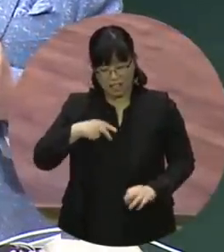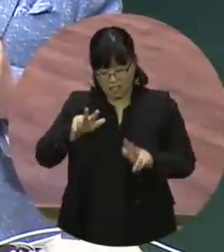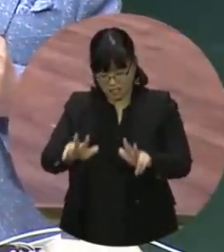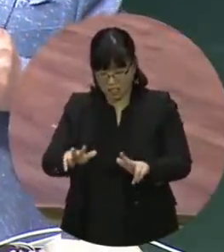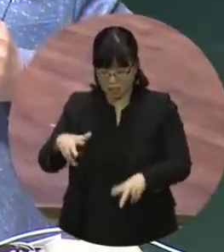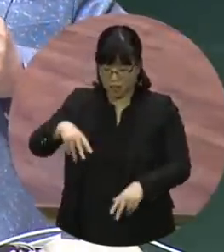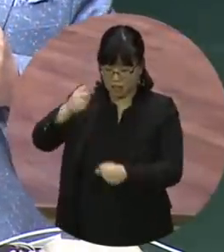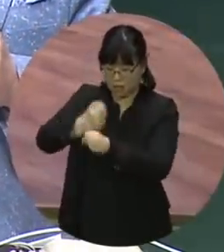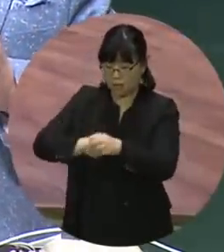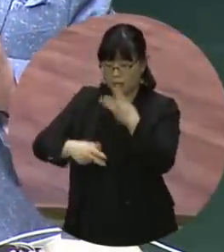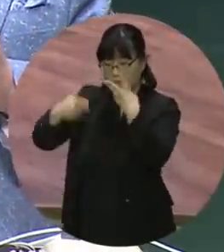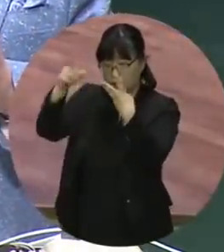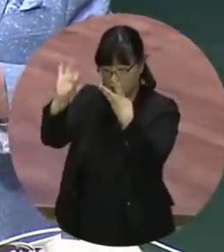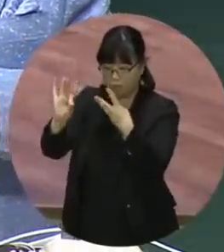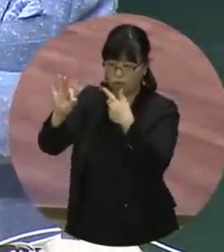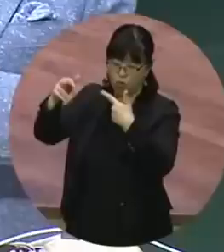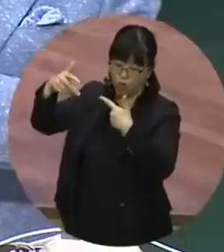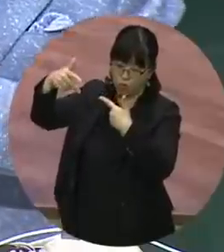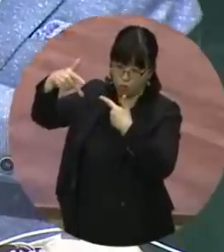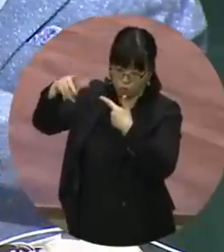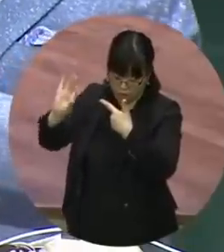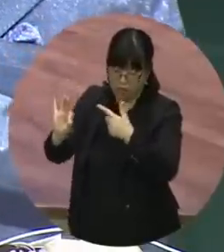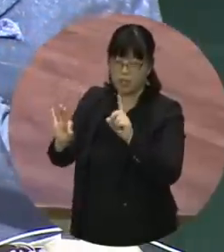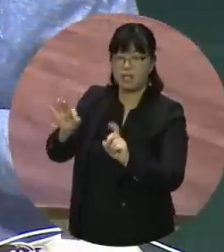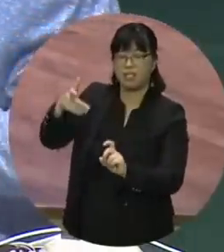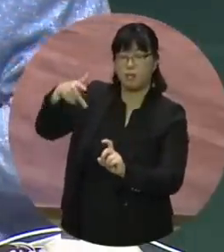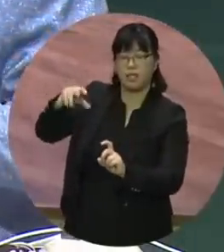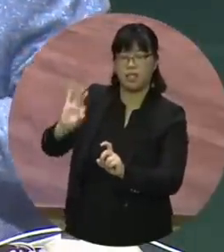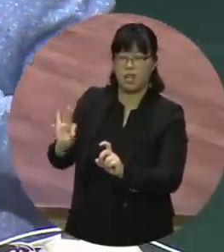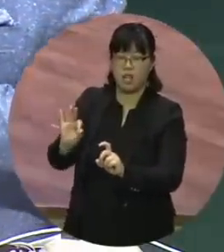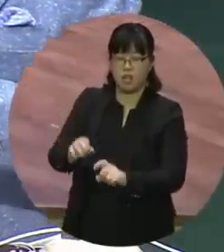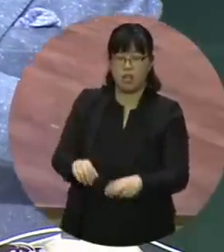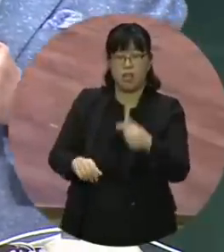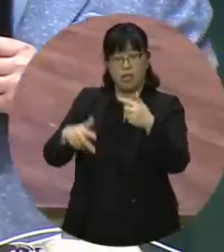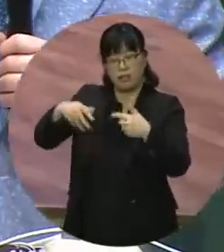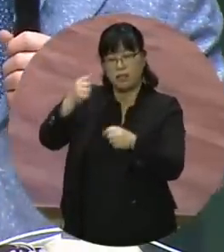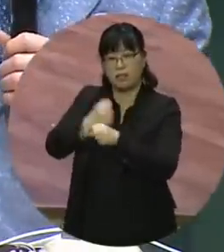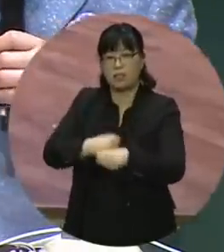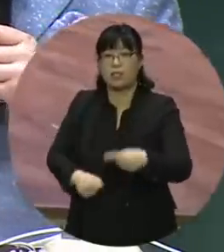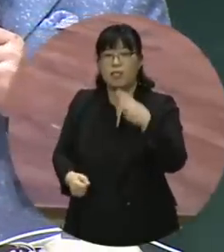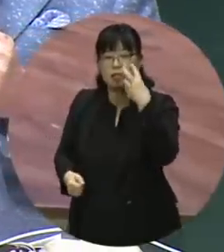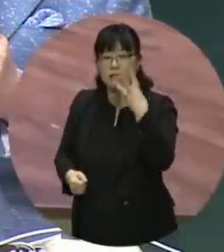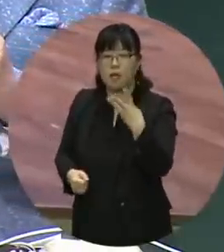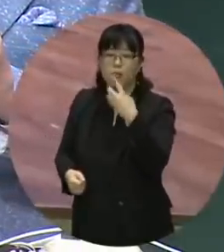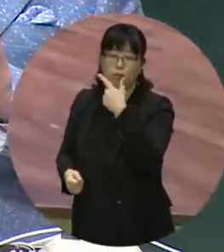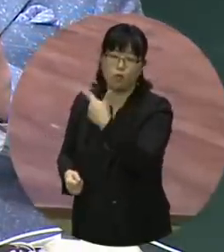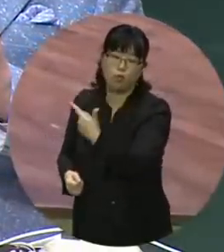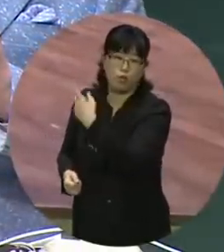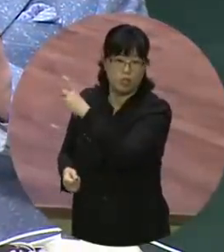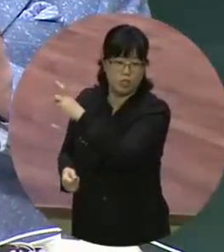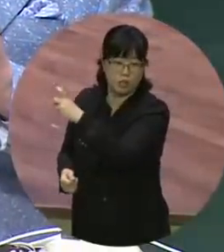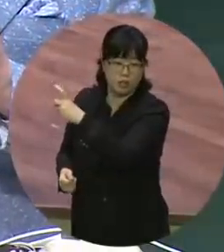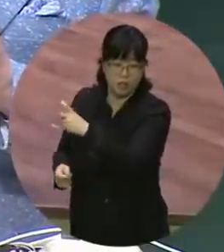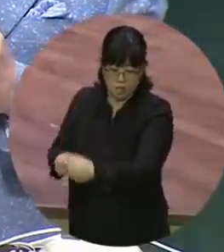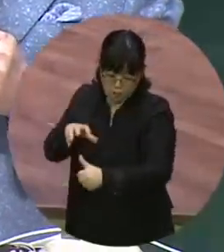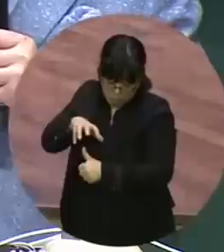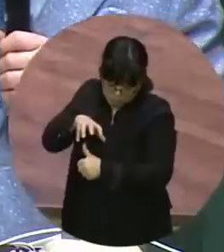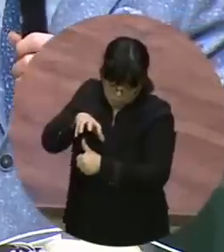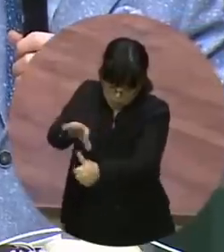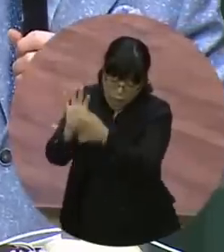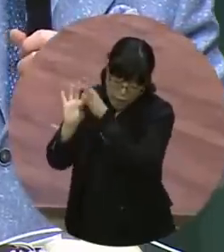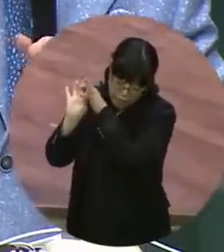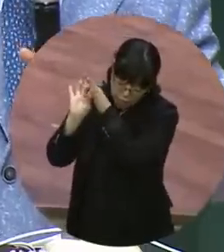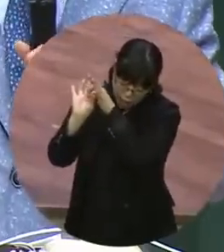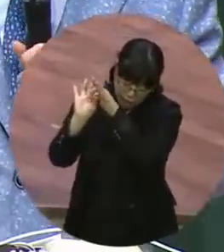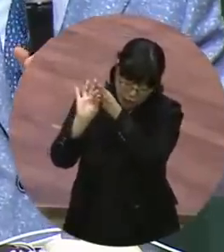때문에. 자리 때문에 나 중심이잖아요. 그 모든 게 밖이나 아니나 똑같아. 체질 이거 무서운 거요. 이거 안